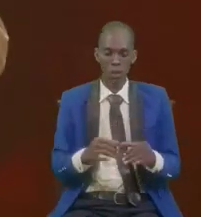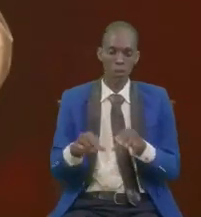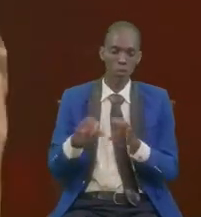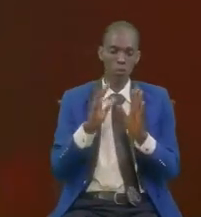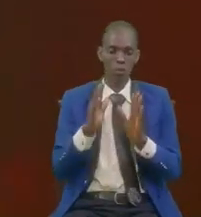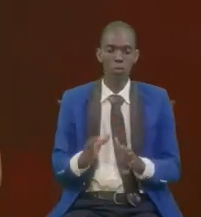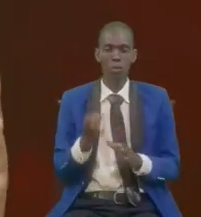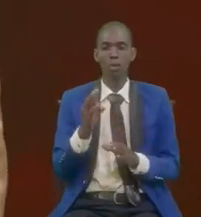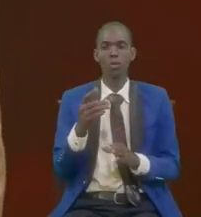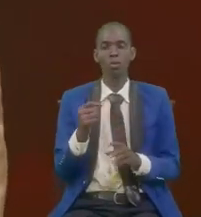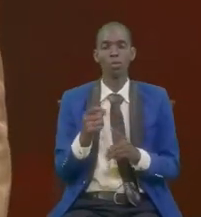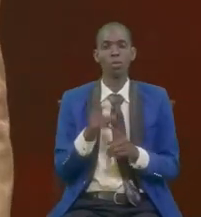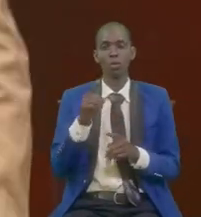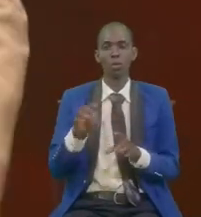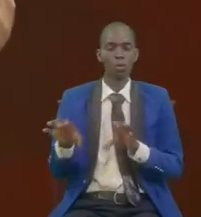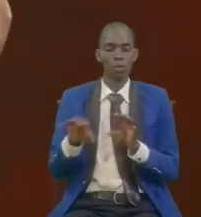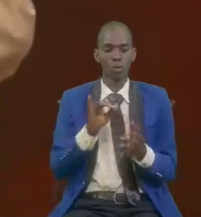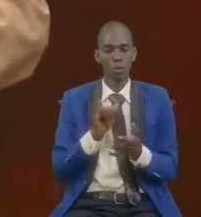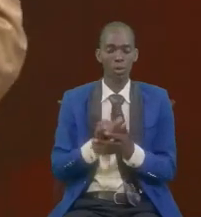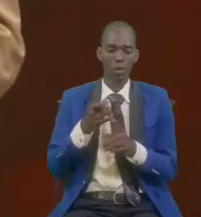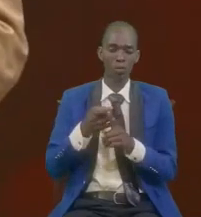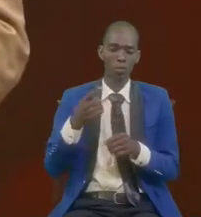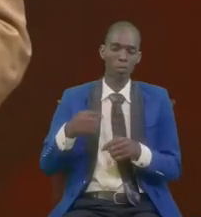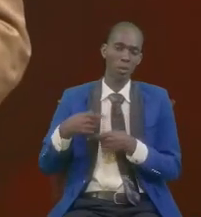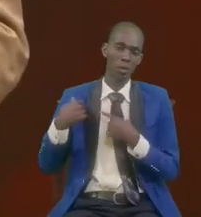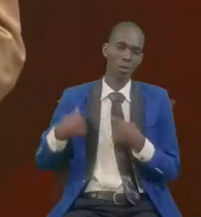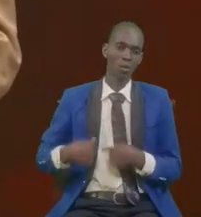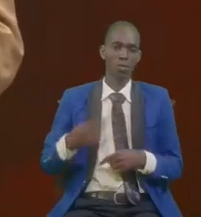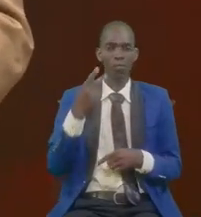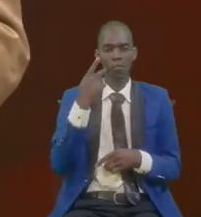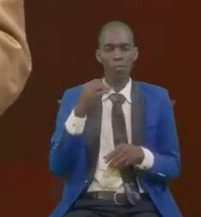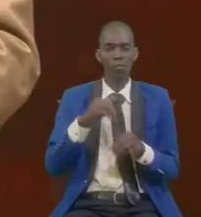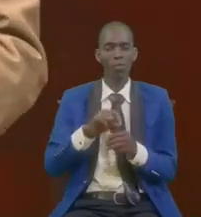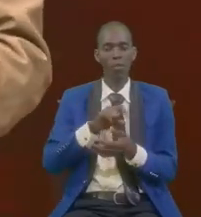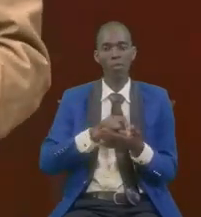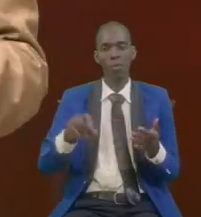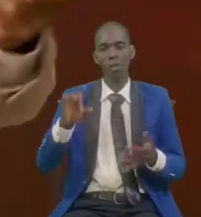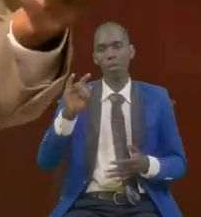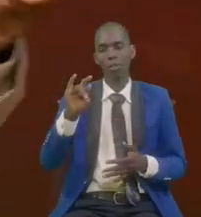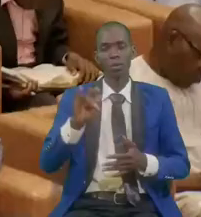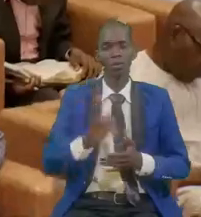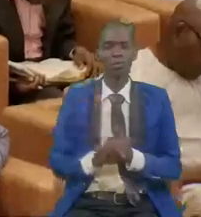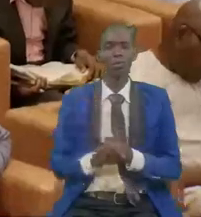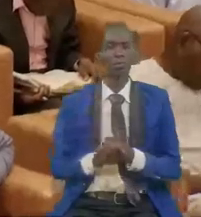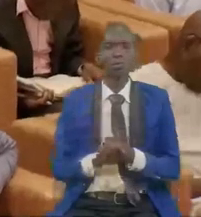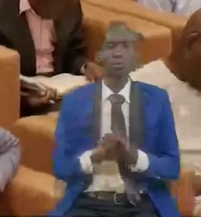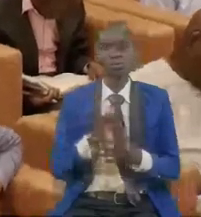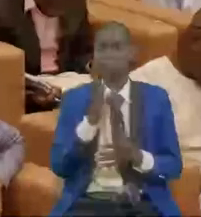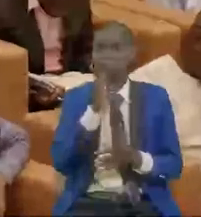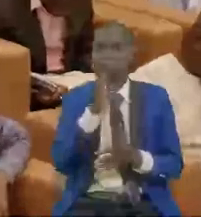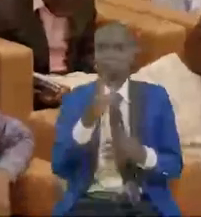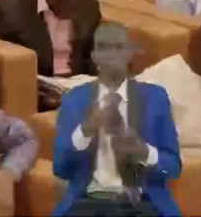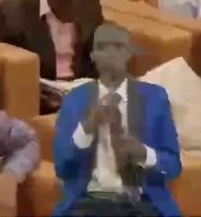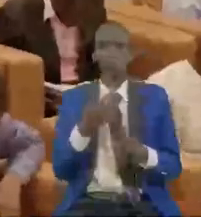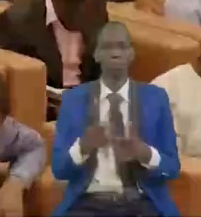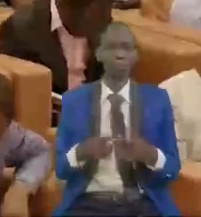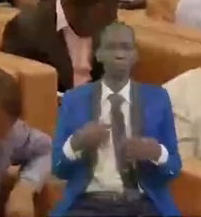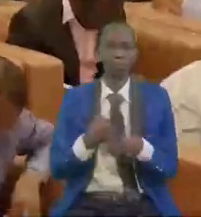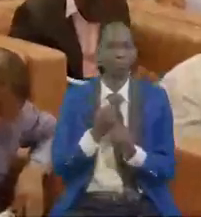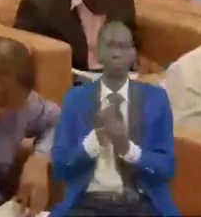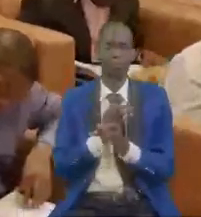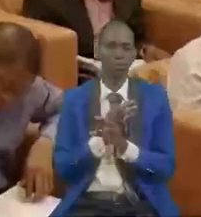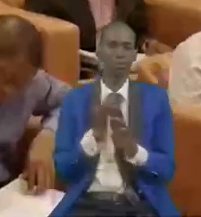Vous faites cela de tout votre cœur. Verset 18. Ayant été